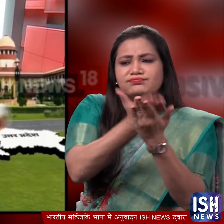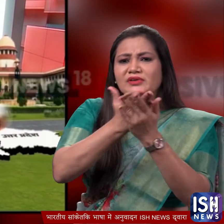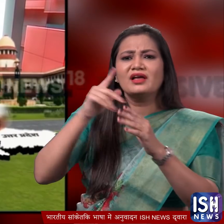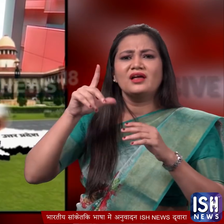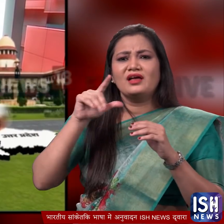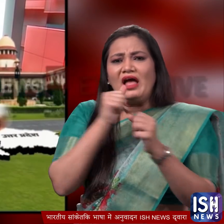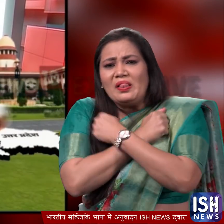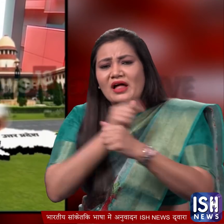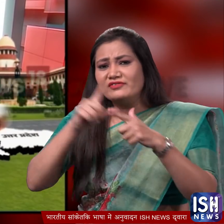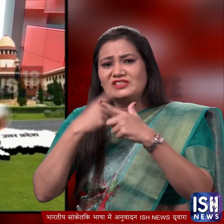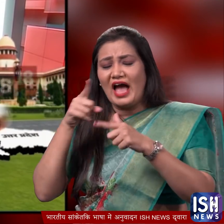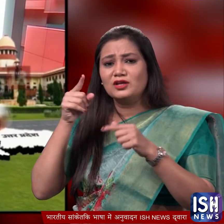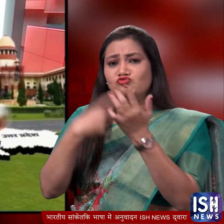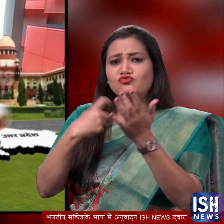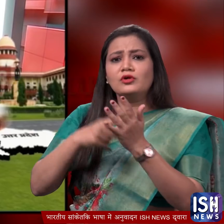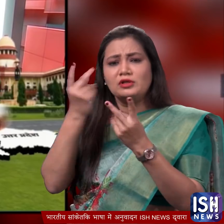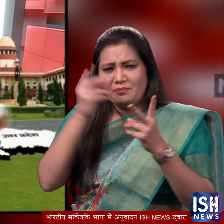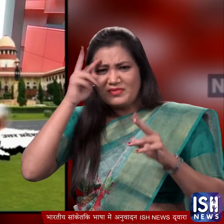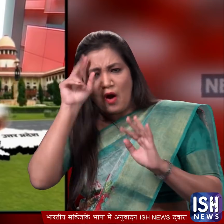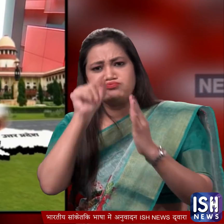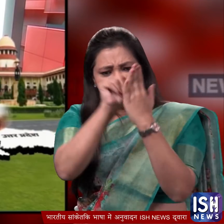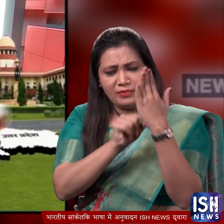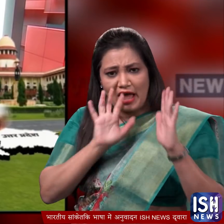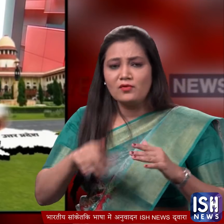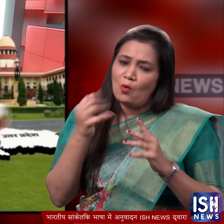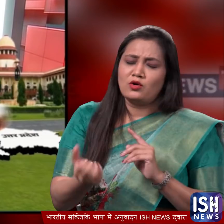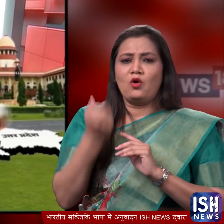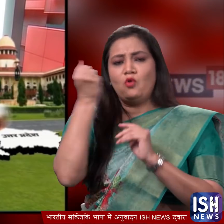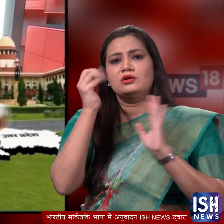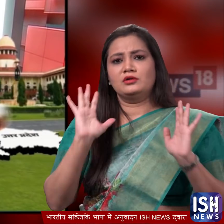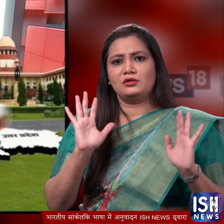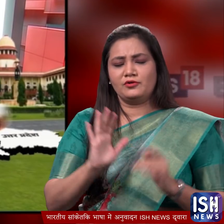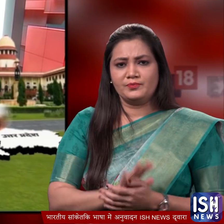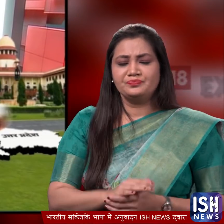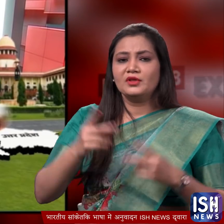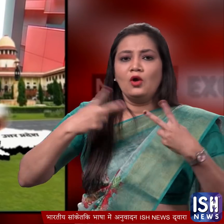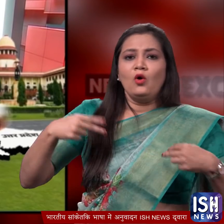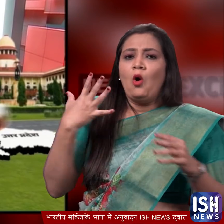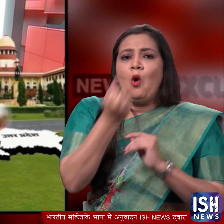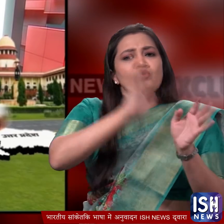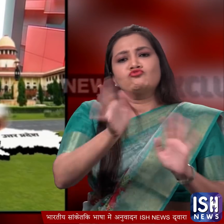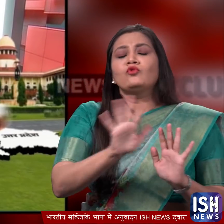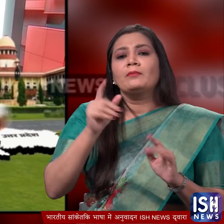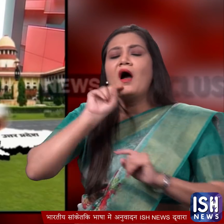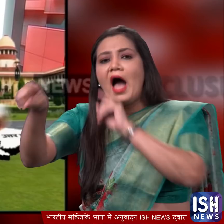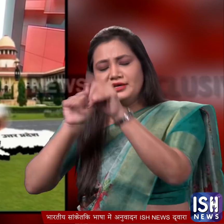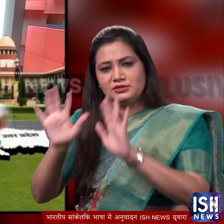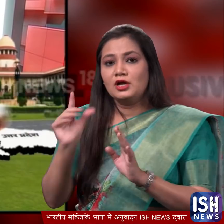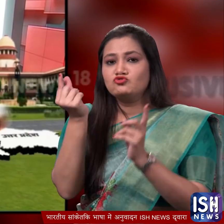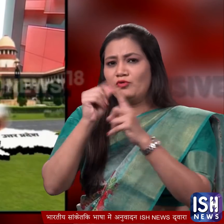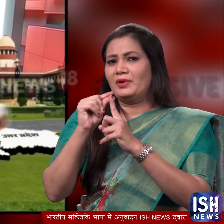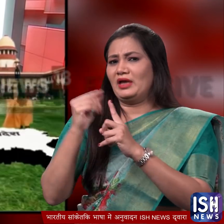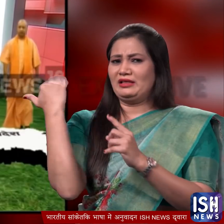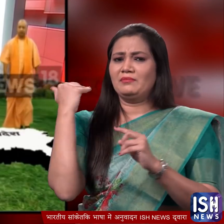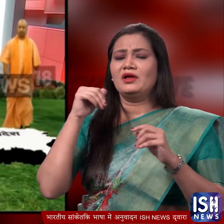से लव जिहाद कानून के कुछ प्रावधानों पर आपत्ति जताई गई और उन पर रोक की मांग की गई, लेकिन अदालत ने रोक लगाने से इनकार कर दिया।